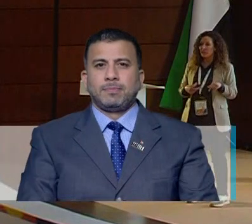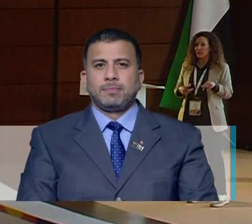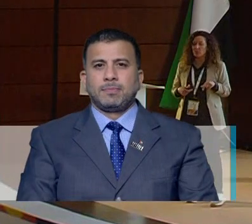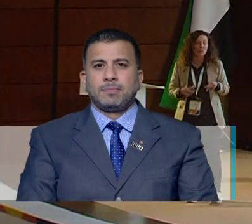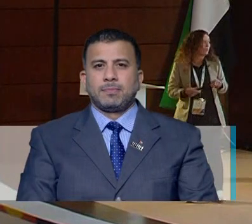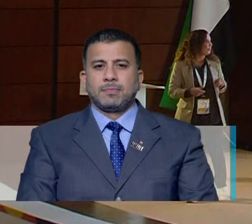والنفسيه